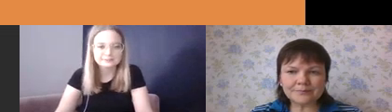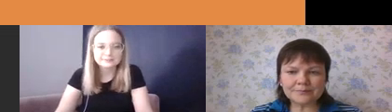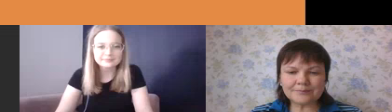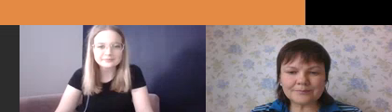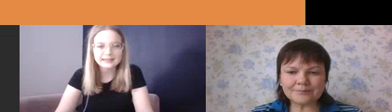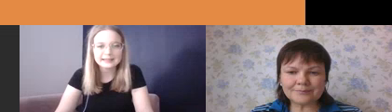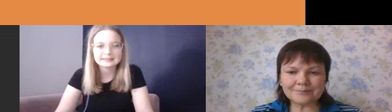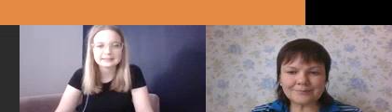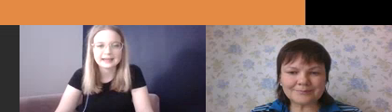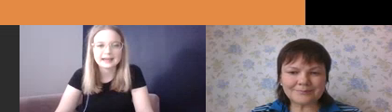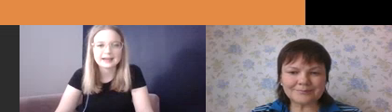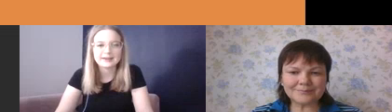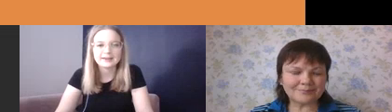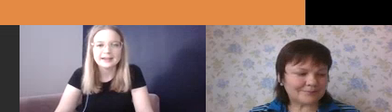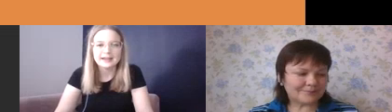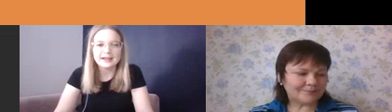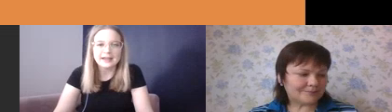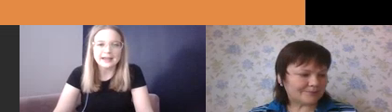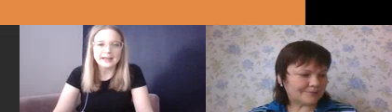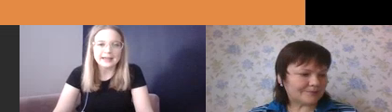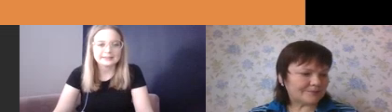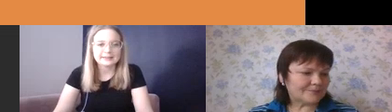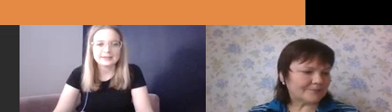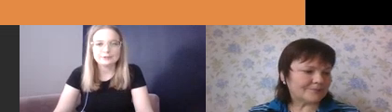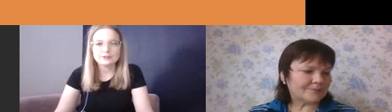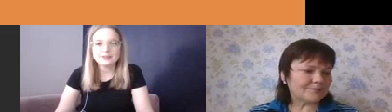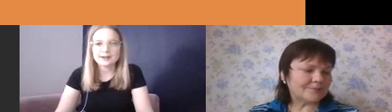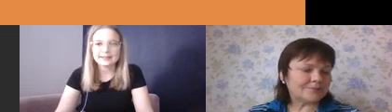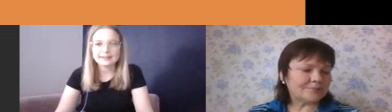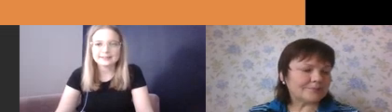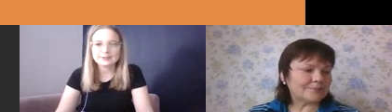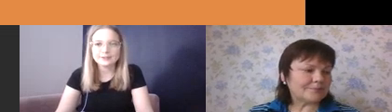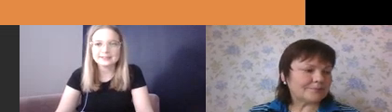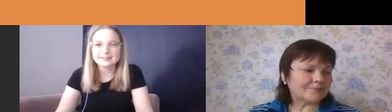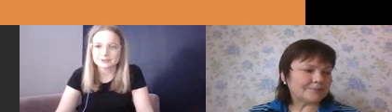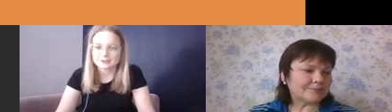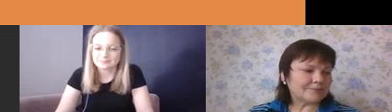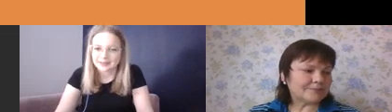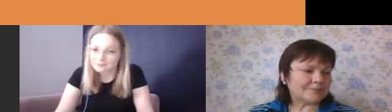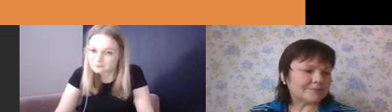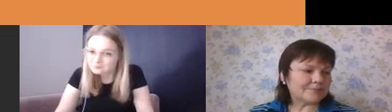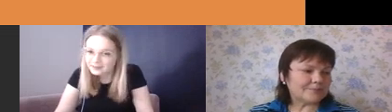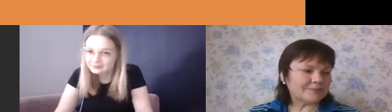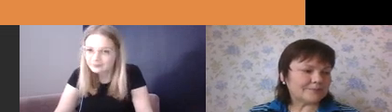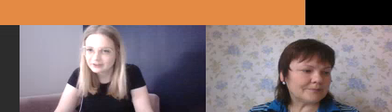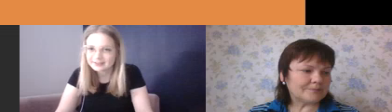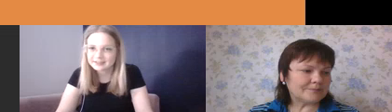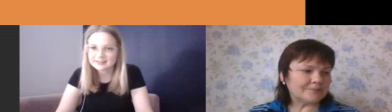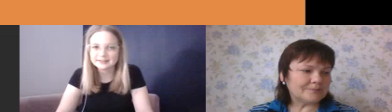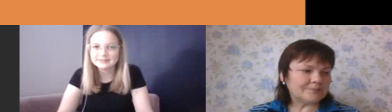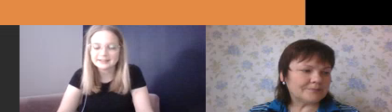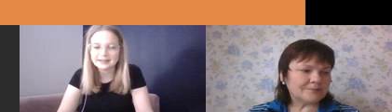boonuseks. Et kus saab näiteks logistikuks õppida? vastake chatti või